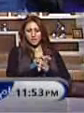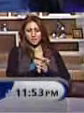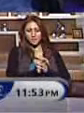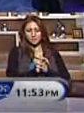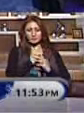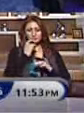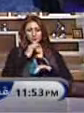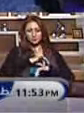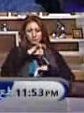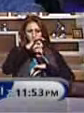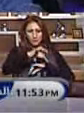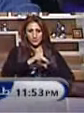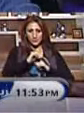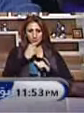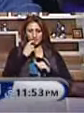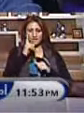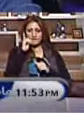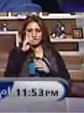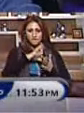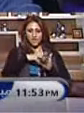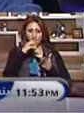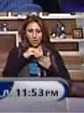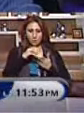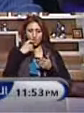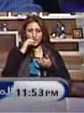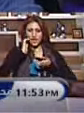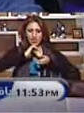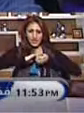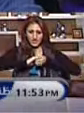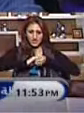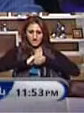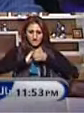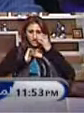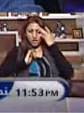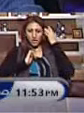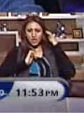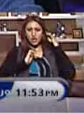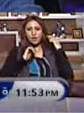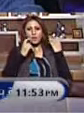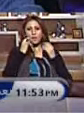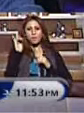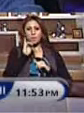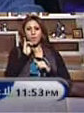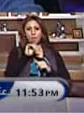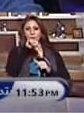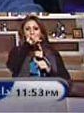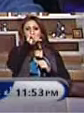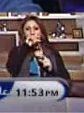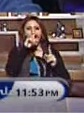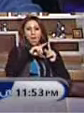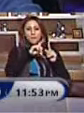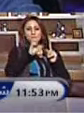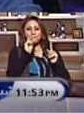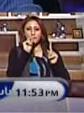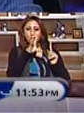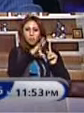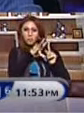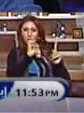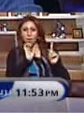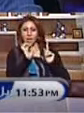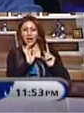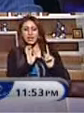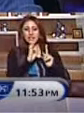بعد نحن اتفقنا في بدايه برنامجنا ان نرج الى بستان اخلاق رسول الله صلى الله عليه وسلم